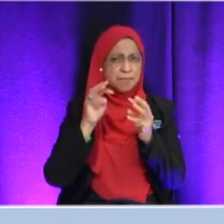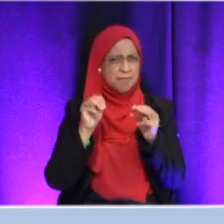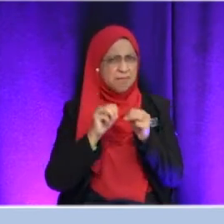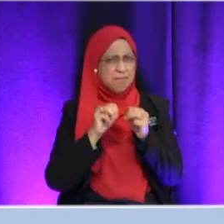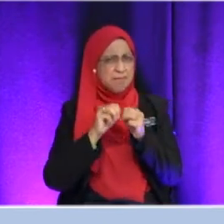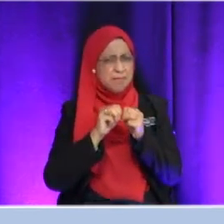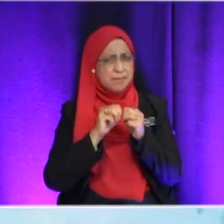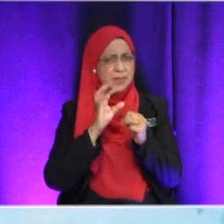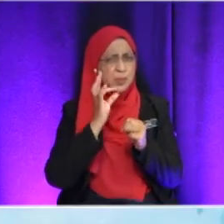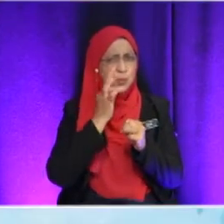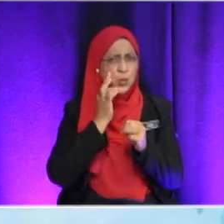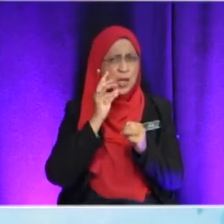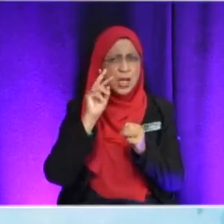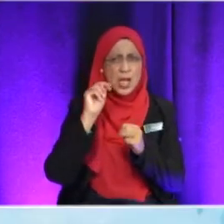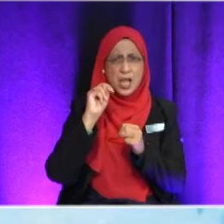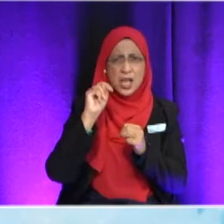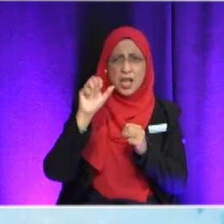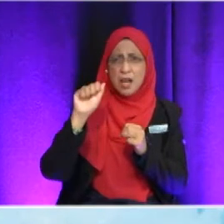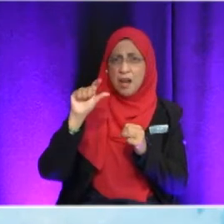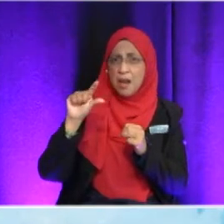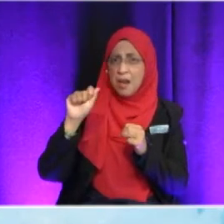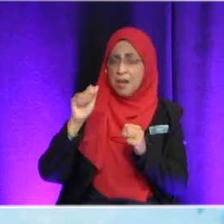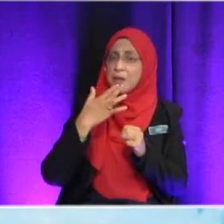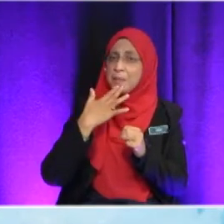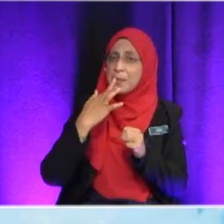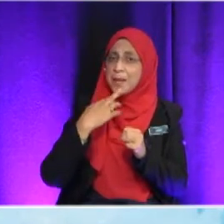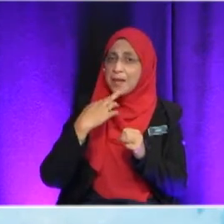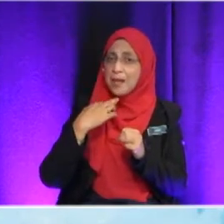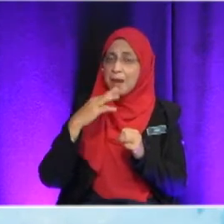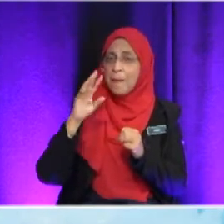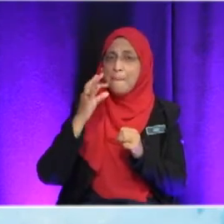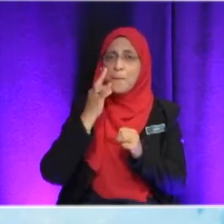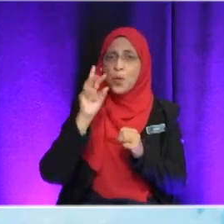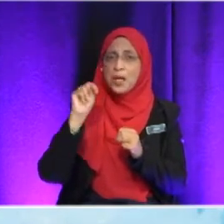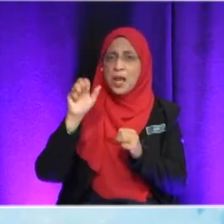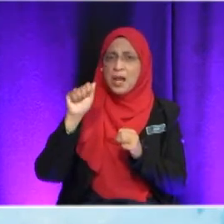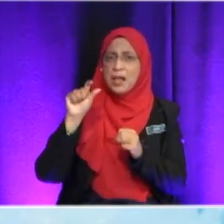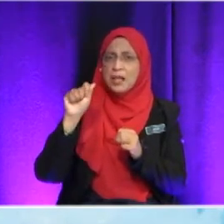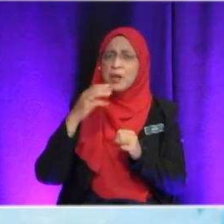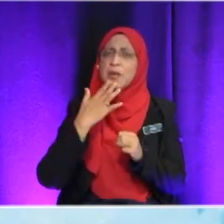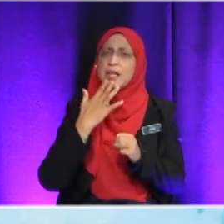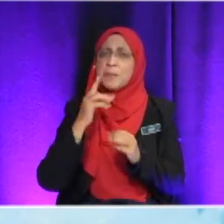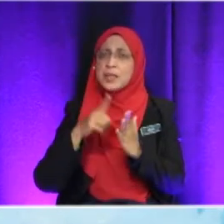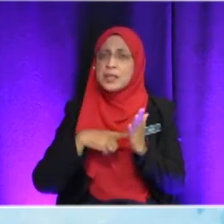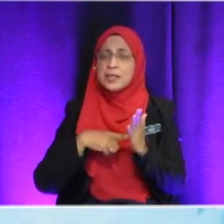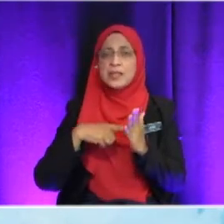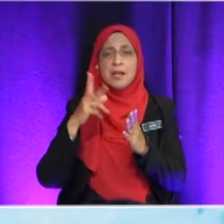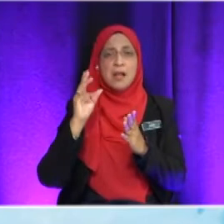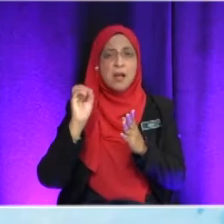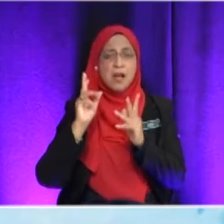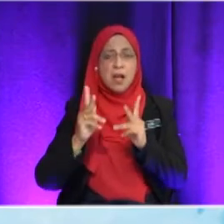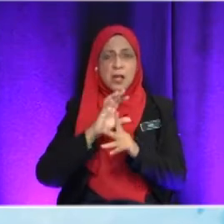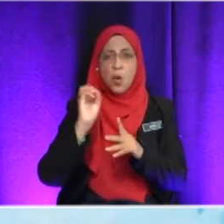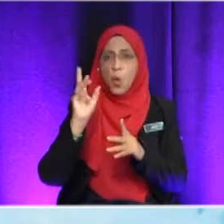buah naga ini tanda tangan tuh yang empat tahun sama cowoknya kalau yang matang ini